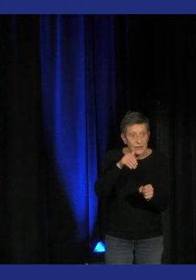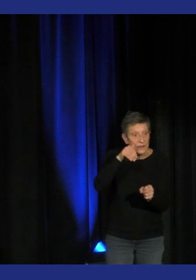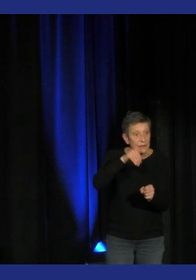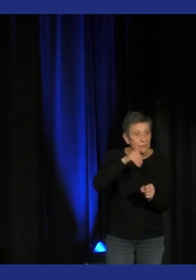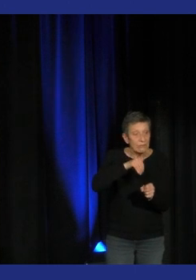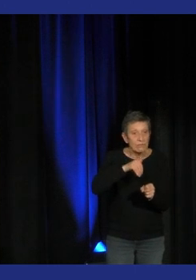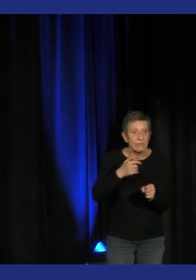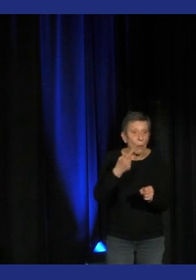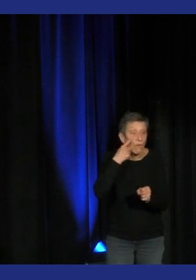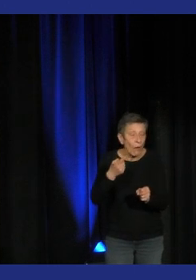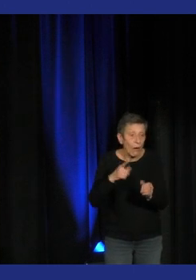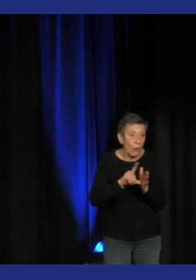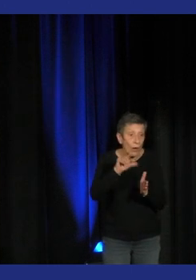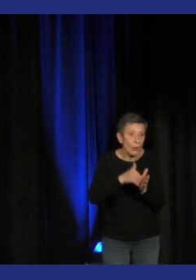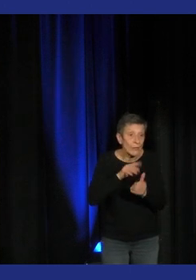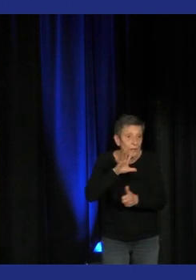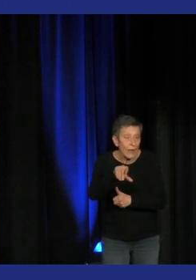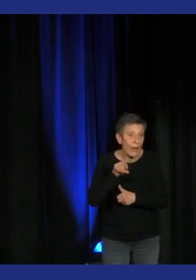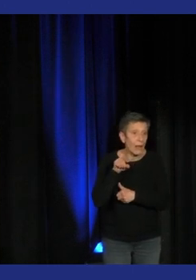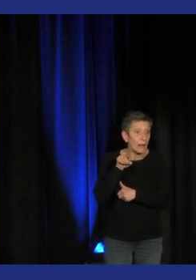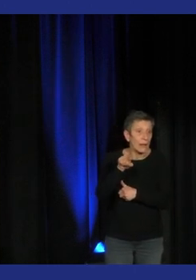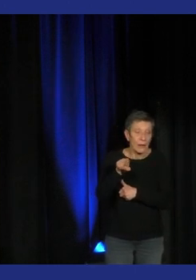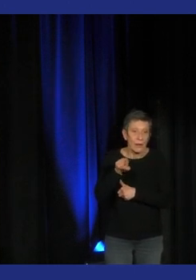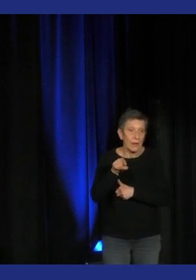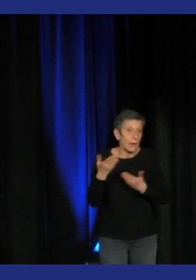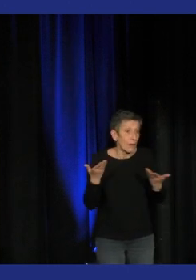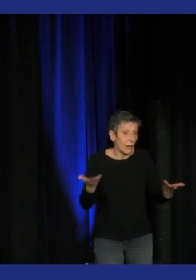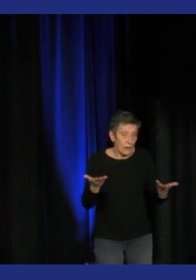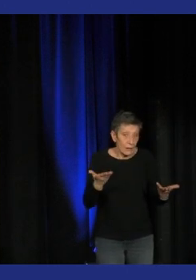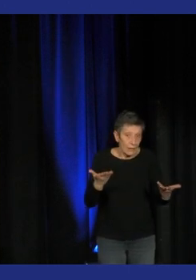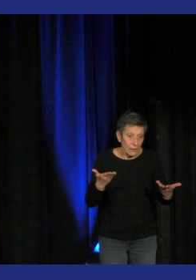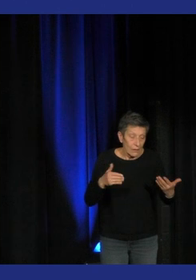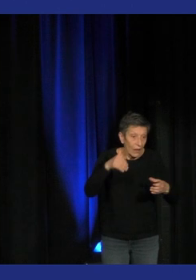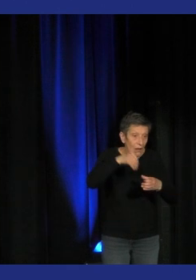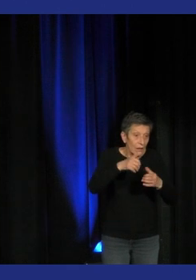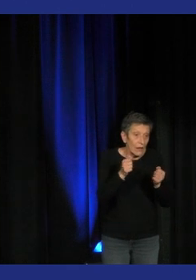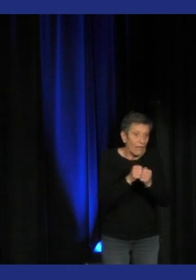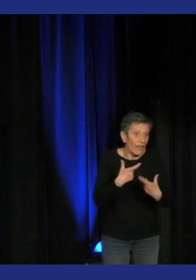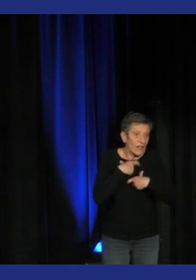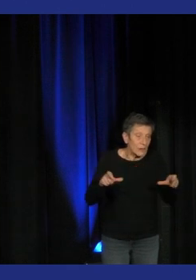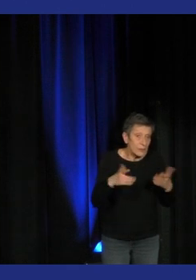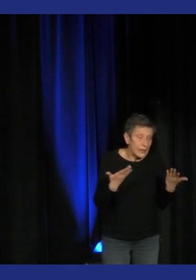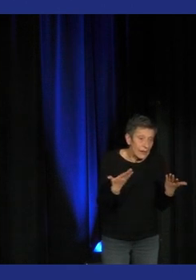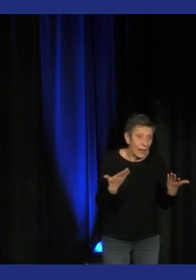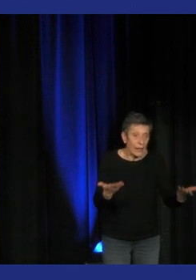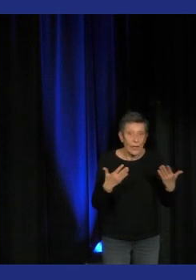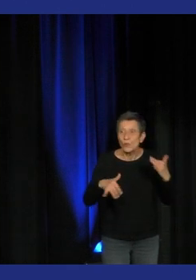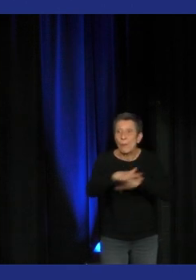loi de 2005, la loi Elan. On voit aussi dans le milieu médical le